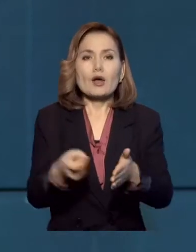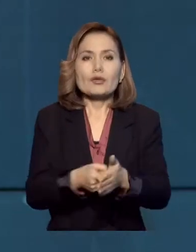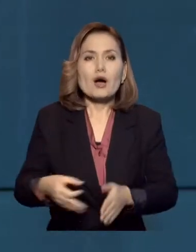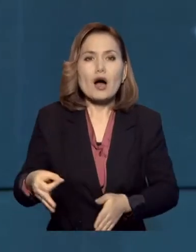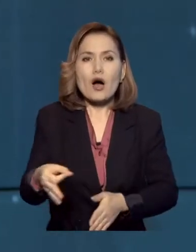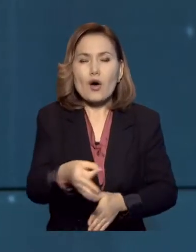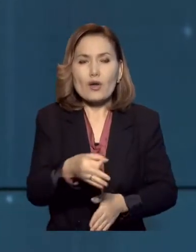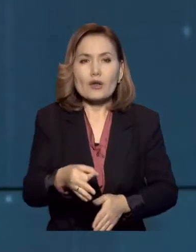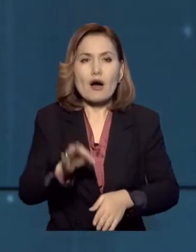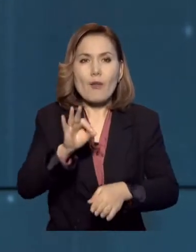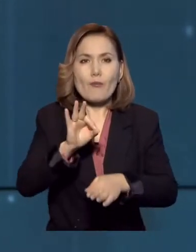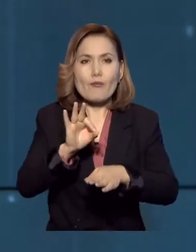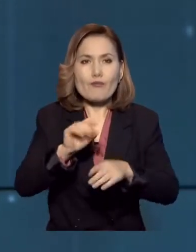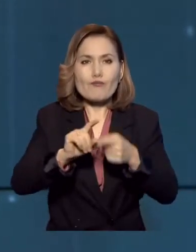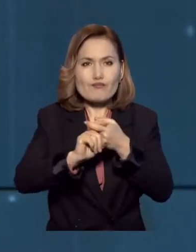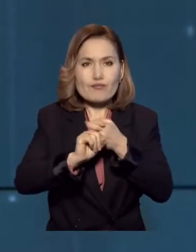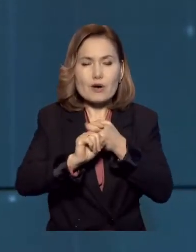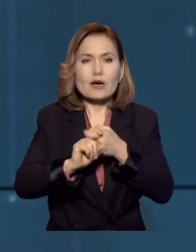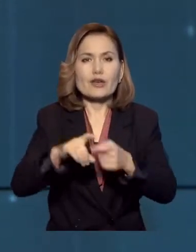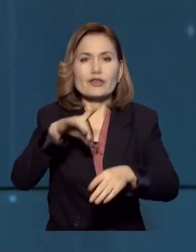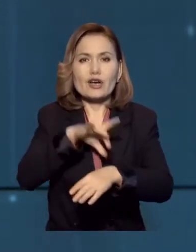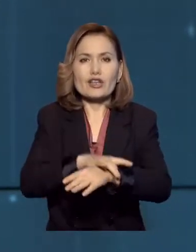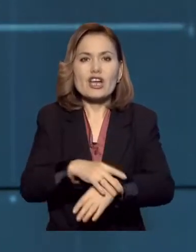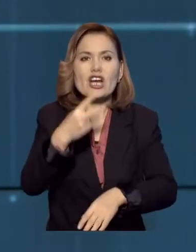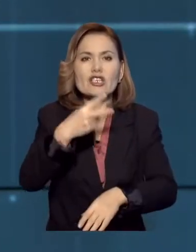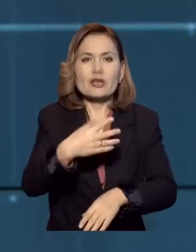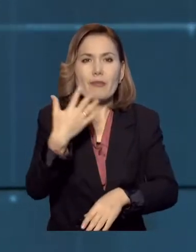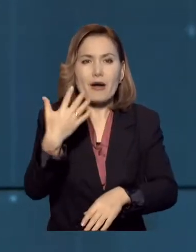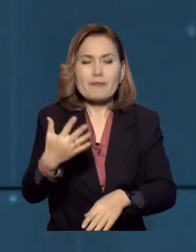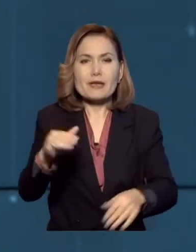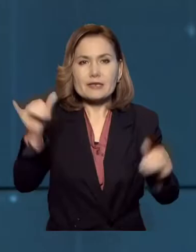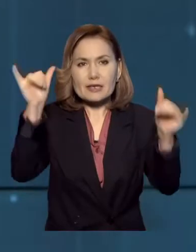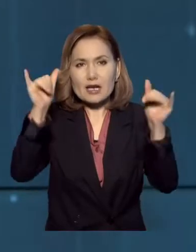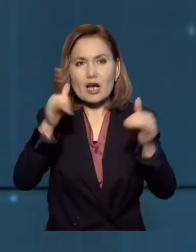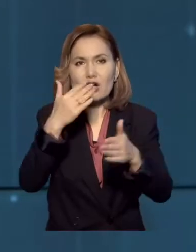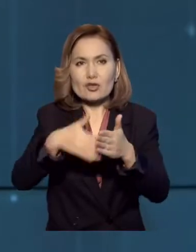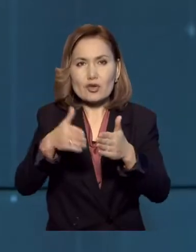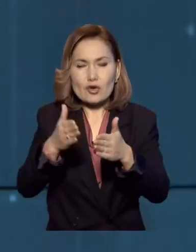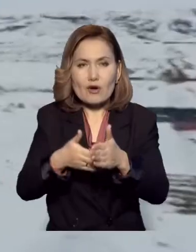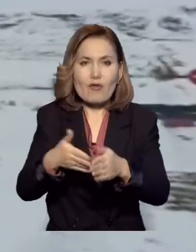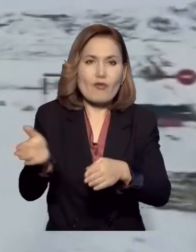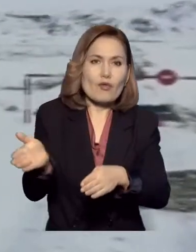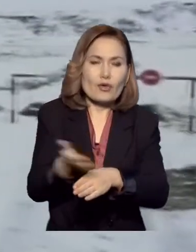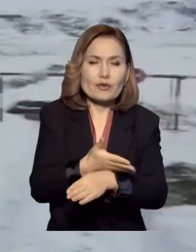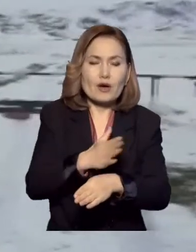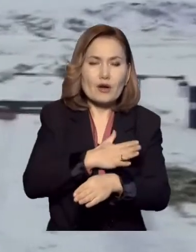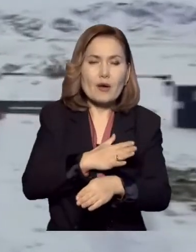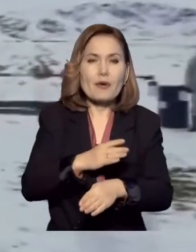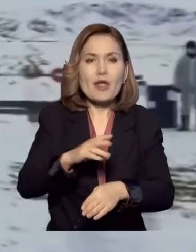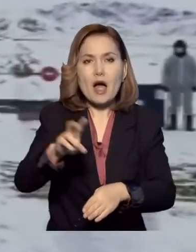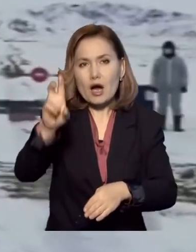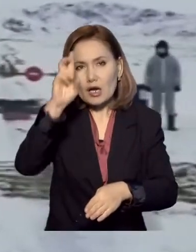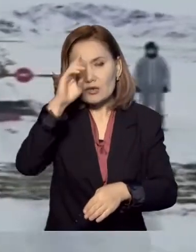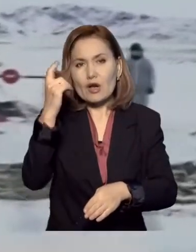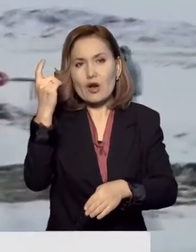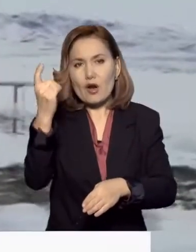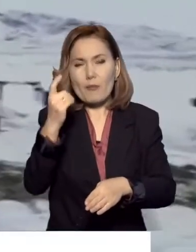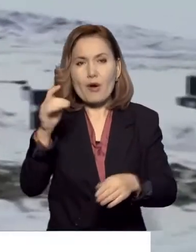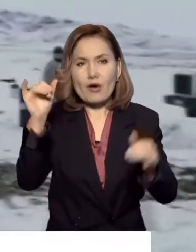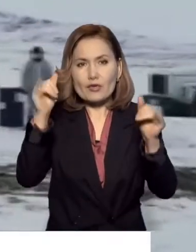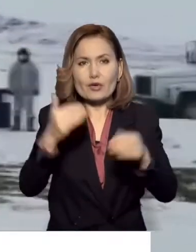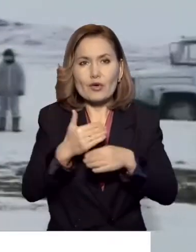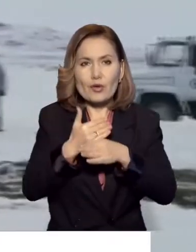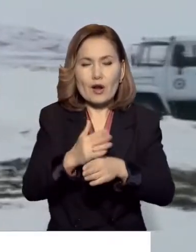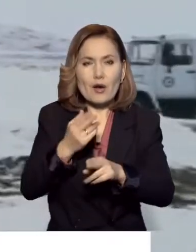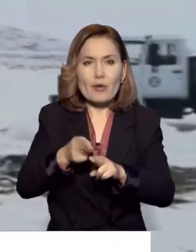Қарағанды облысында аусылға ұшыраған 25 ірі қараның көзі жойылады. Мал иесінен нарықтық бағамен өтемақы төленеді. Еске салсақ, осыдан бірер күн